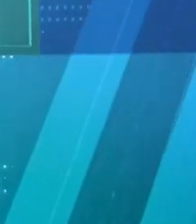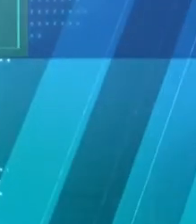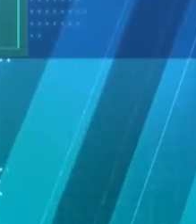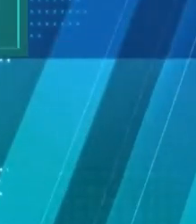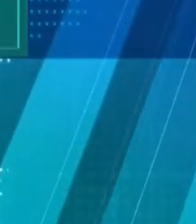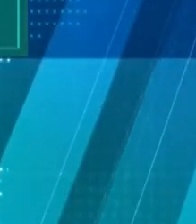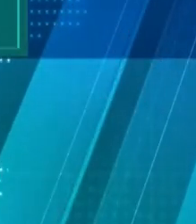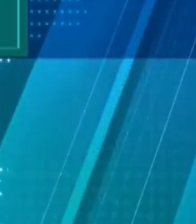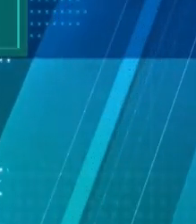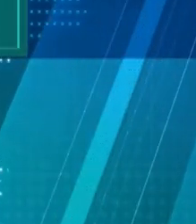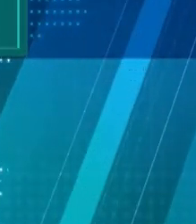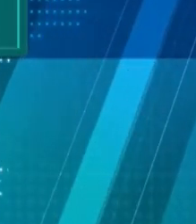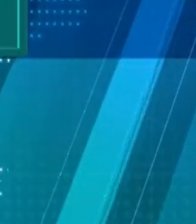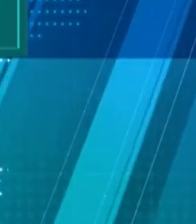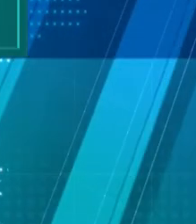Дякую.